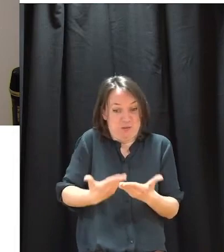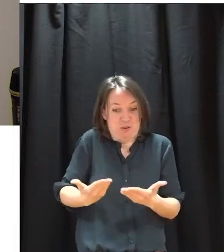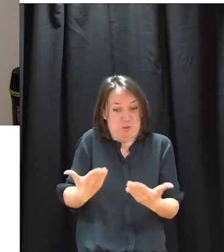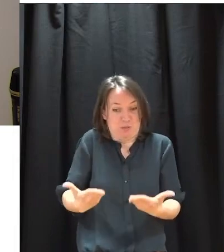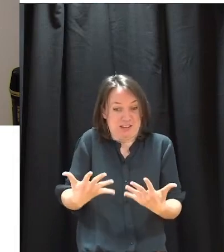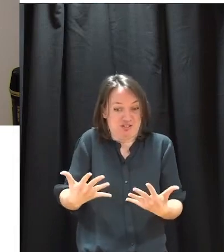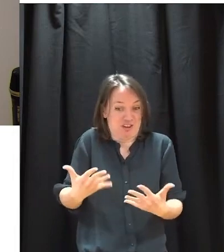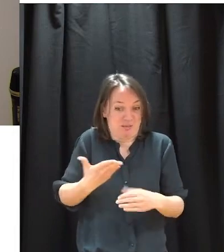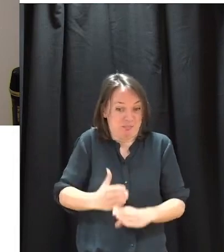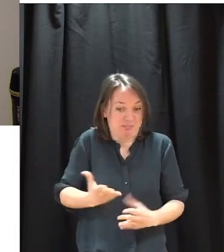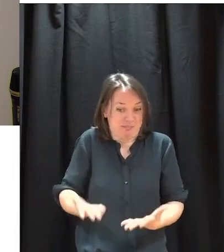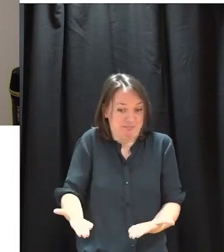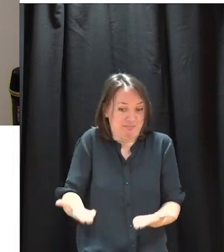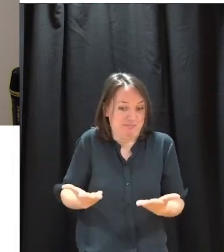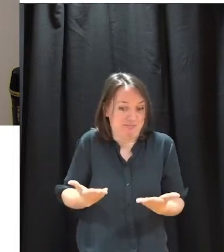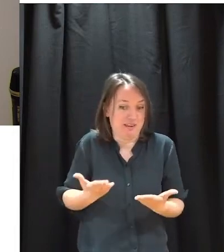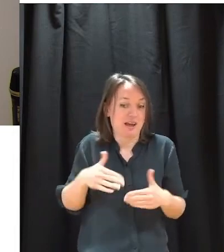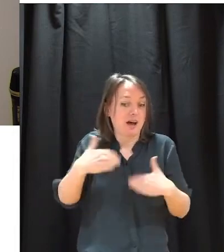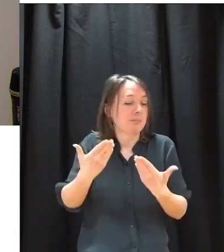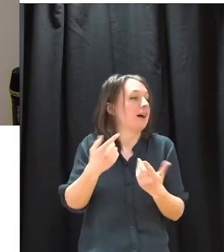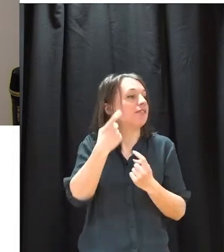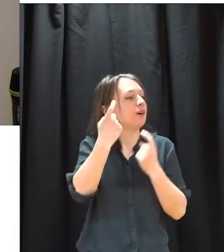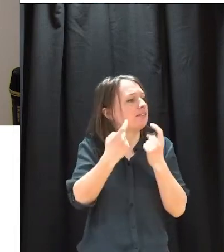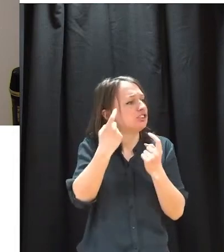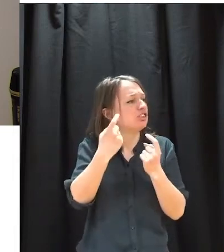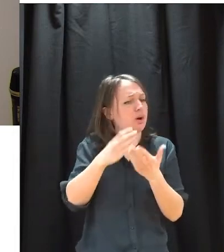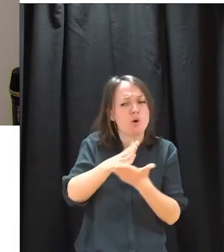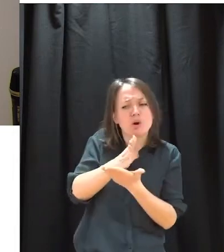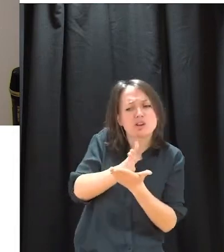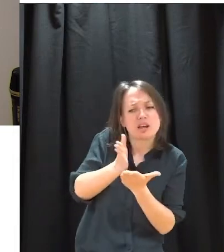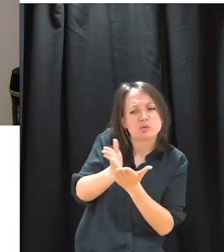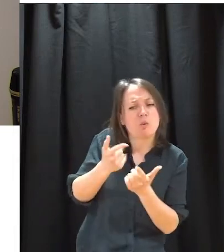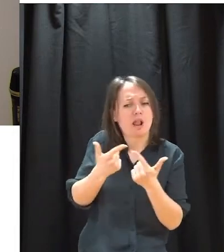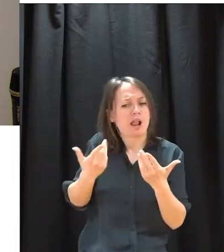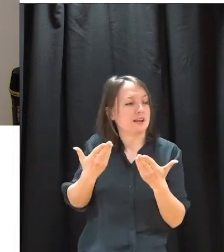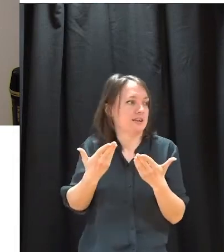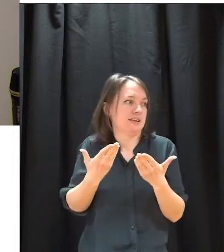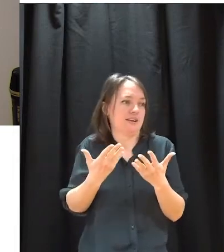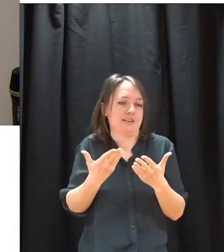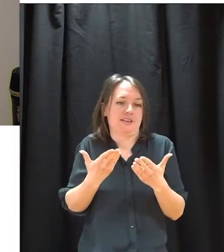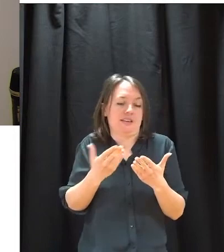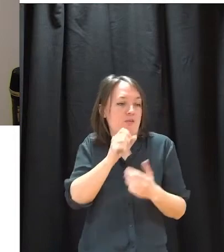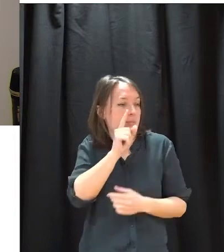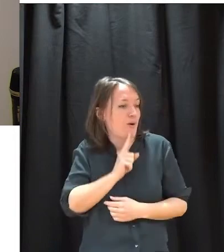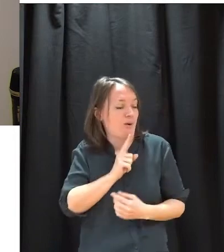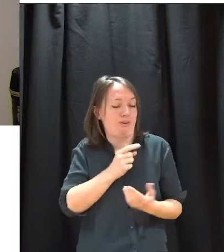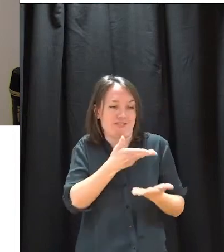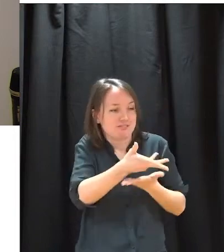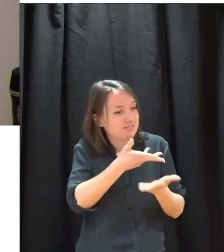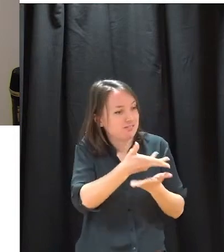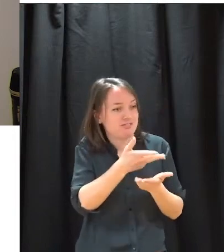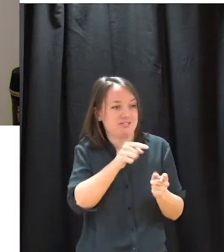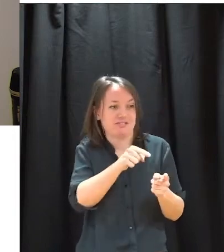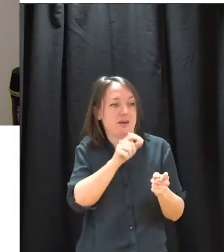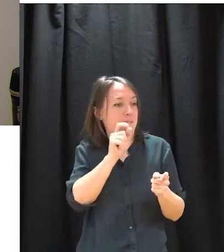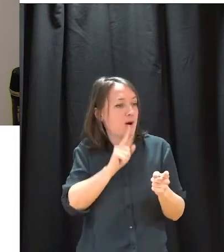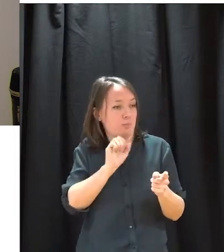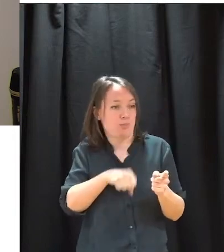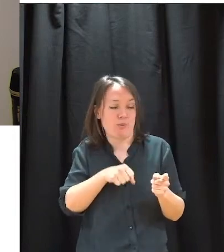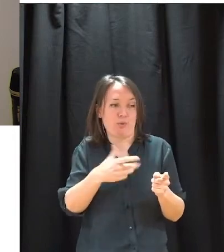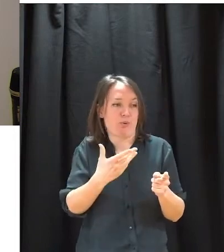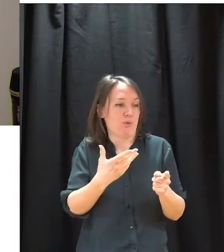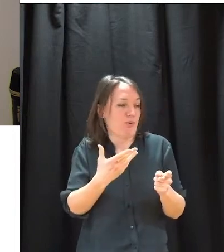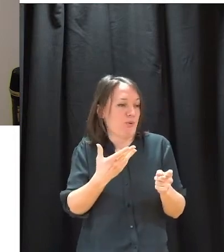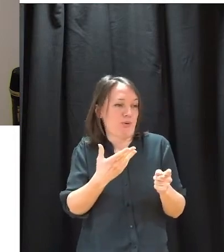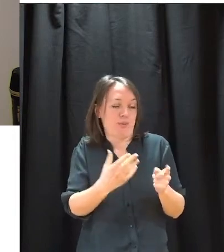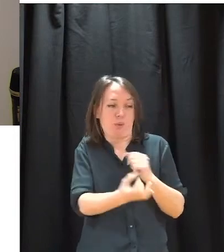sur réorientation et tout ça, c'est beaucoup de discussions. Des familles qui peuvent ne pas accepter, hein, voilà, dans un sens ou comme dans l'autre. Nous, on propose,